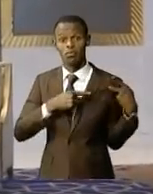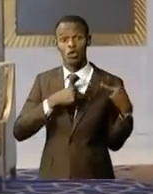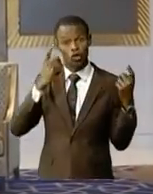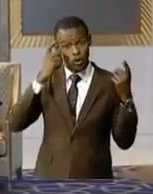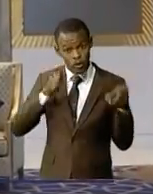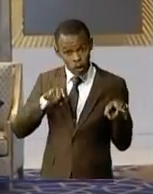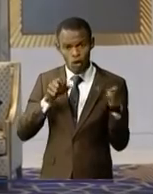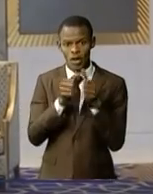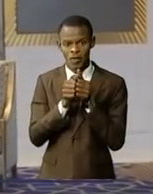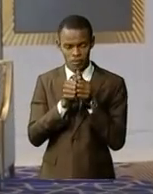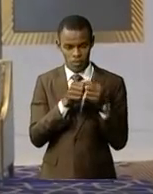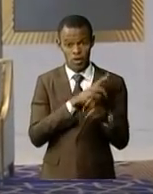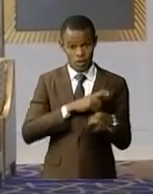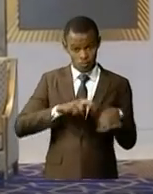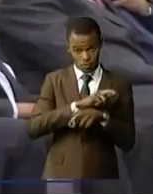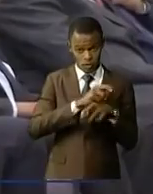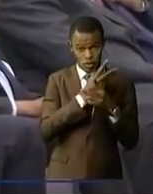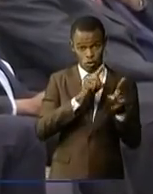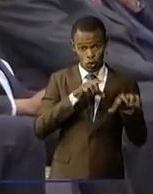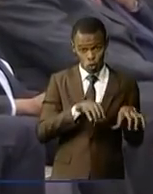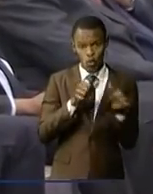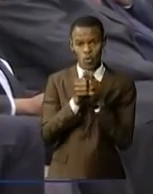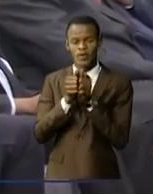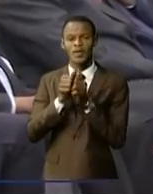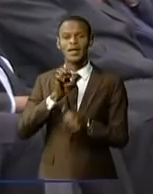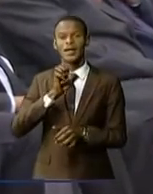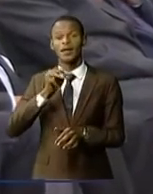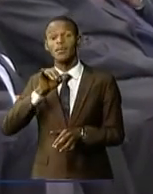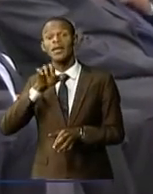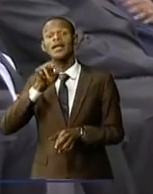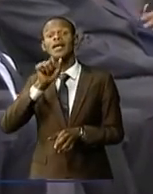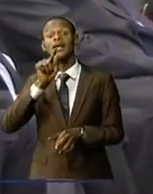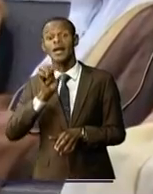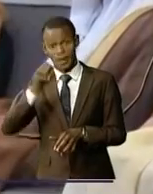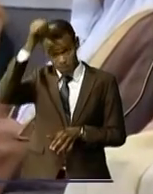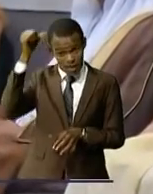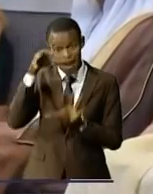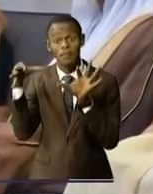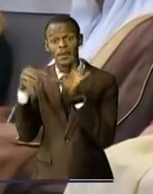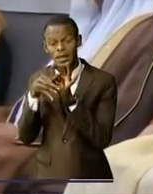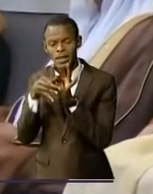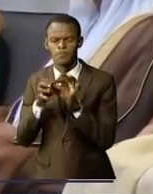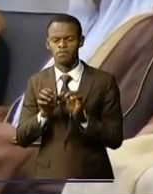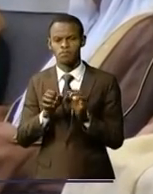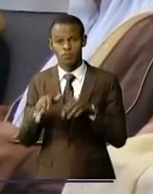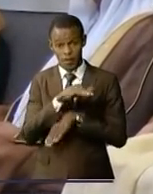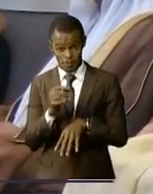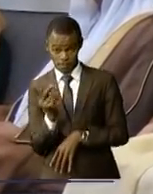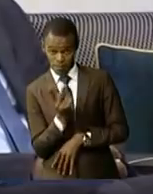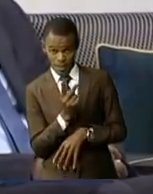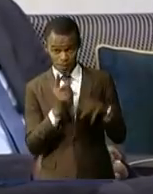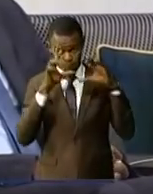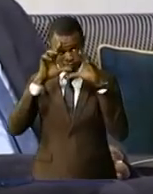Arabes Unis et la République démocratique du Congo. Les deux parties se sont retrouvées au pavillon présidentiel de l'Expo Dubaï